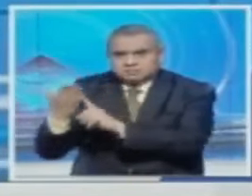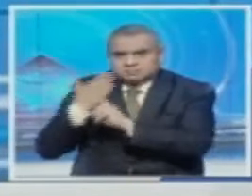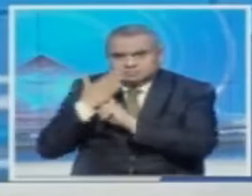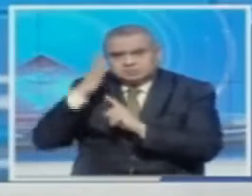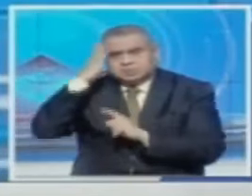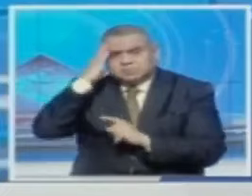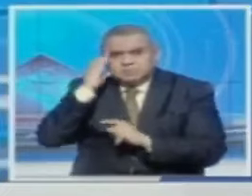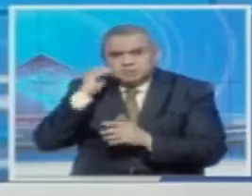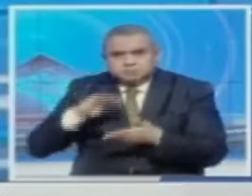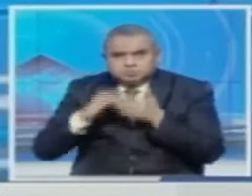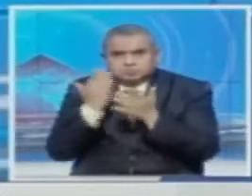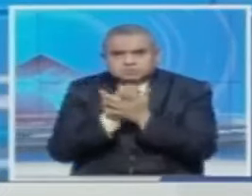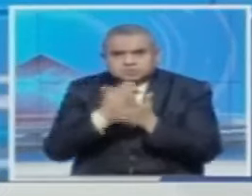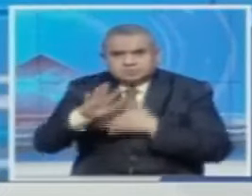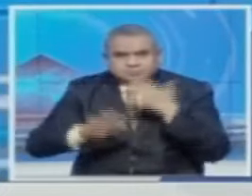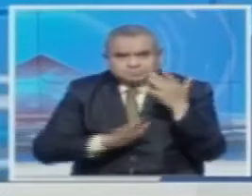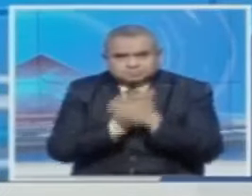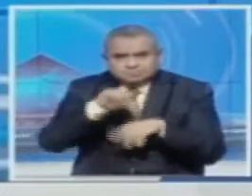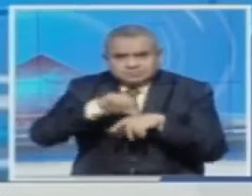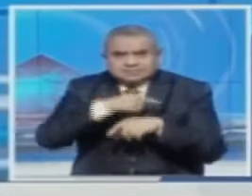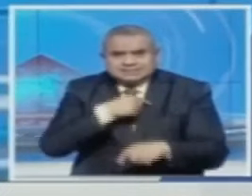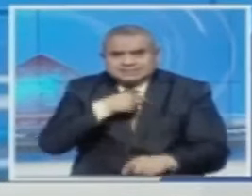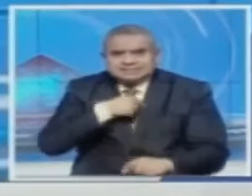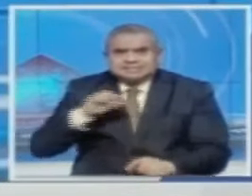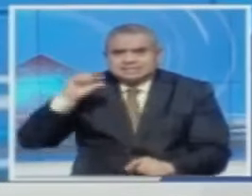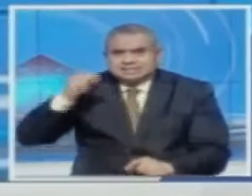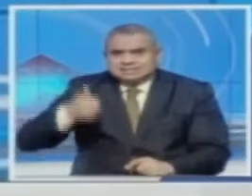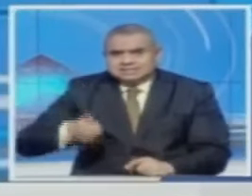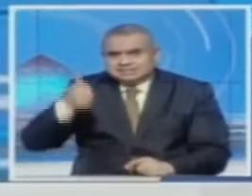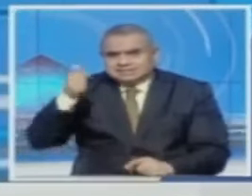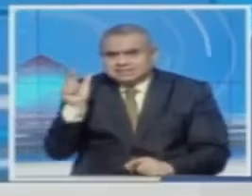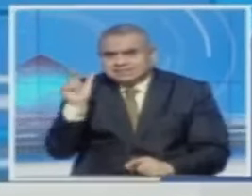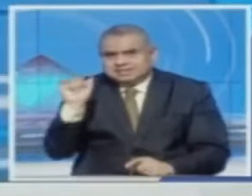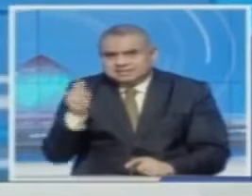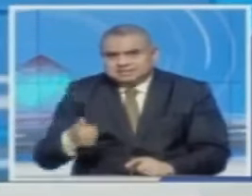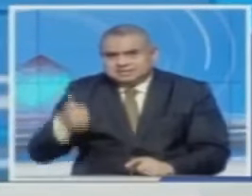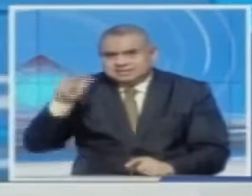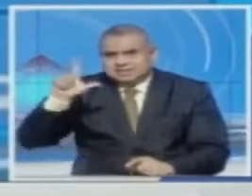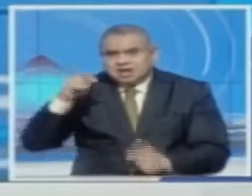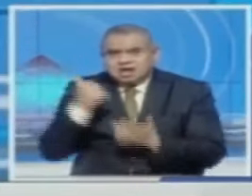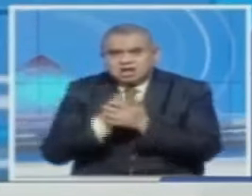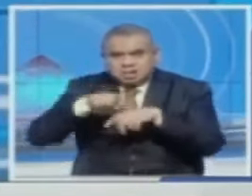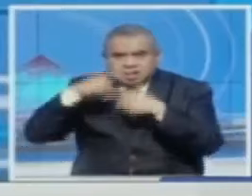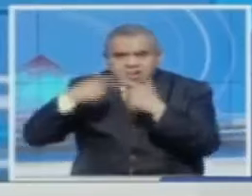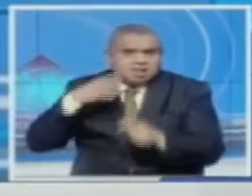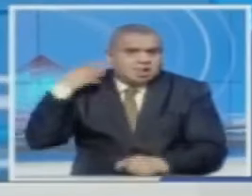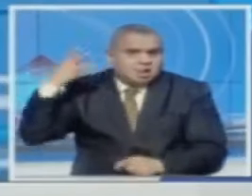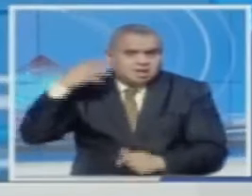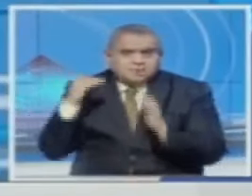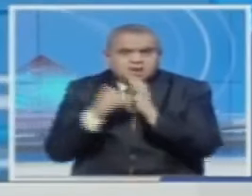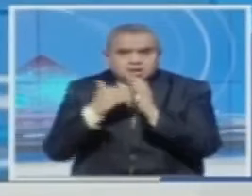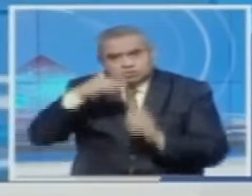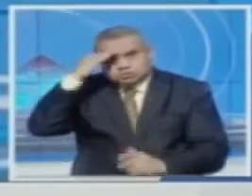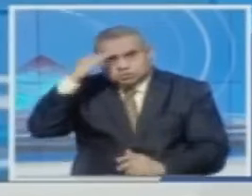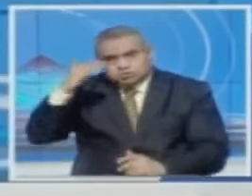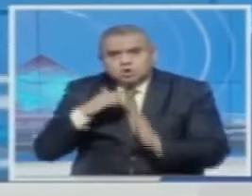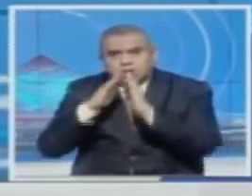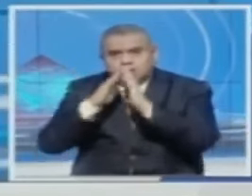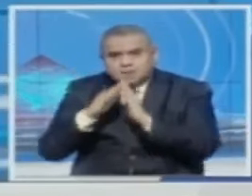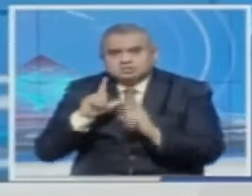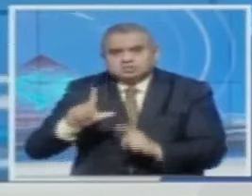المعاناة عن متضرري إعصار دانيال الذي ضرب الشرق الليبي خلال الأيام الماضية، مقدمين الشكر لمصر